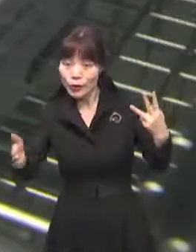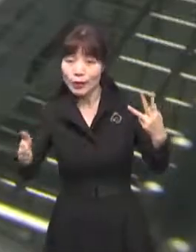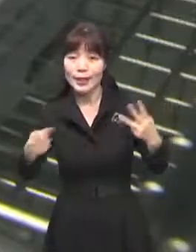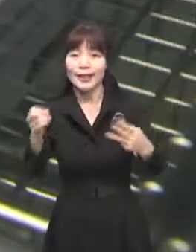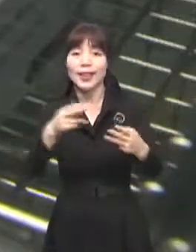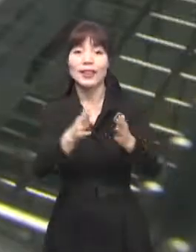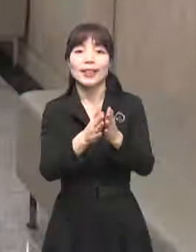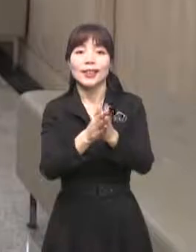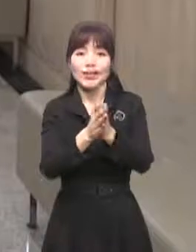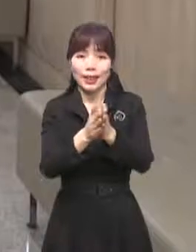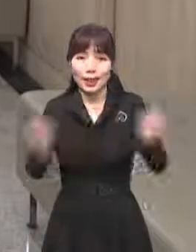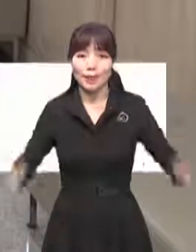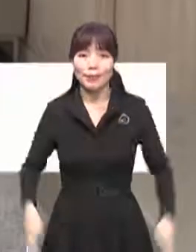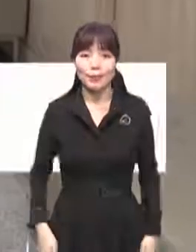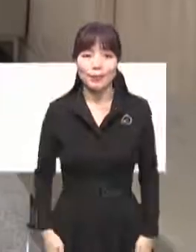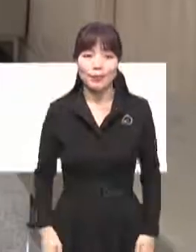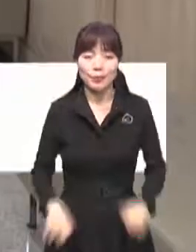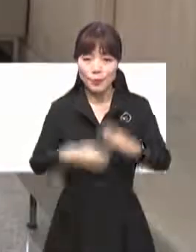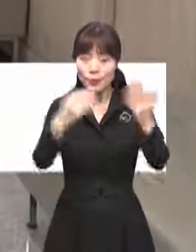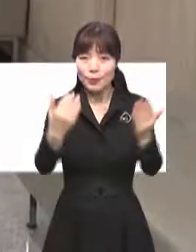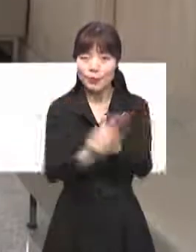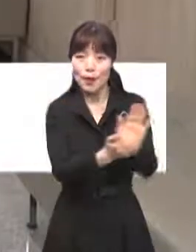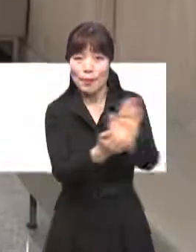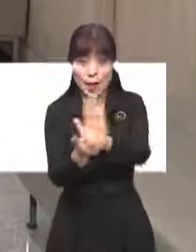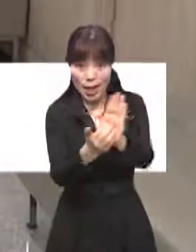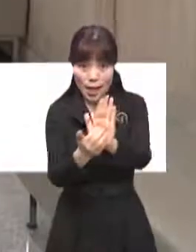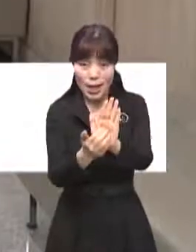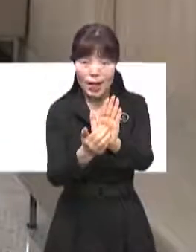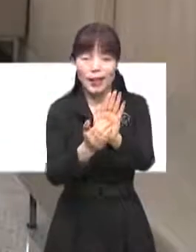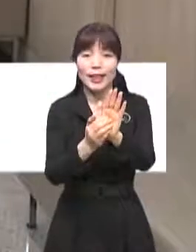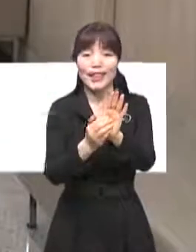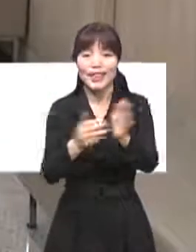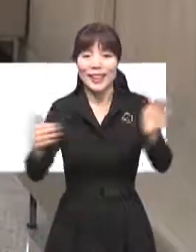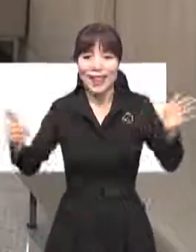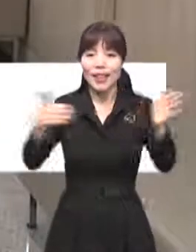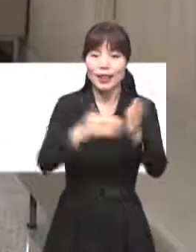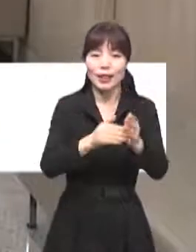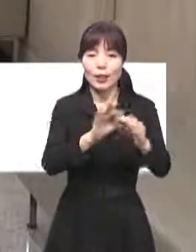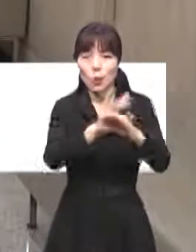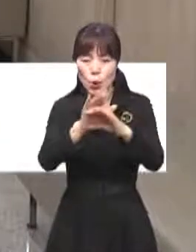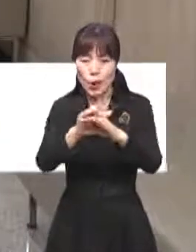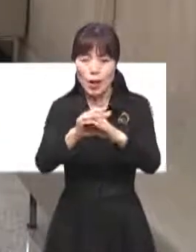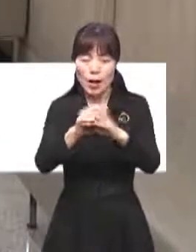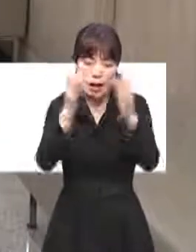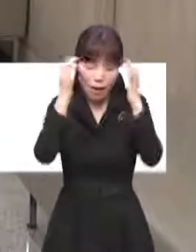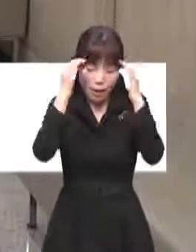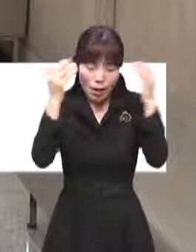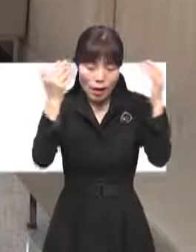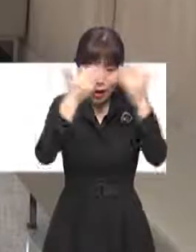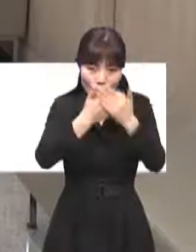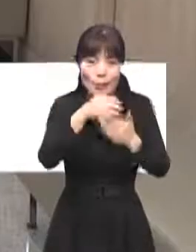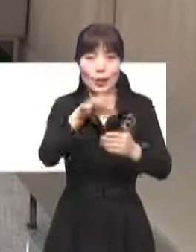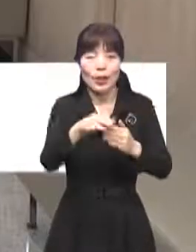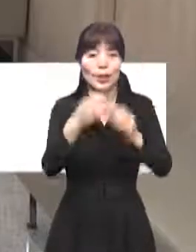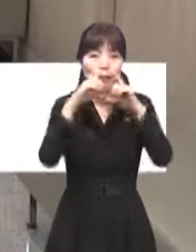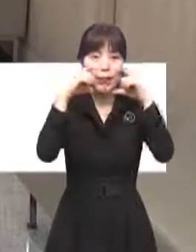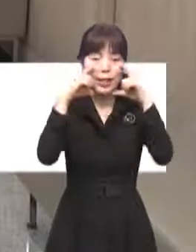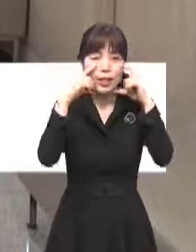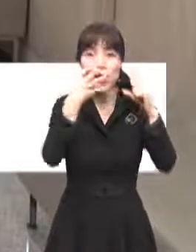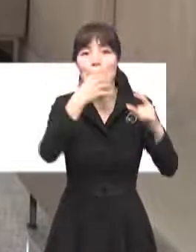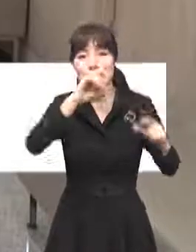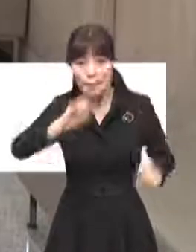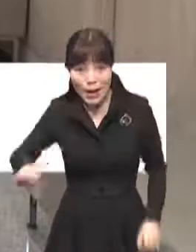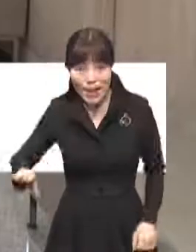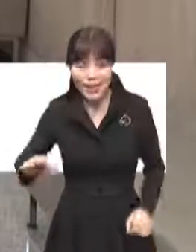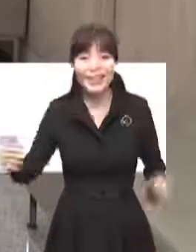재개됩니다. 집단 면역이 이루어지는 그날까지 우리 코로나의 터널에서 벗어나서 마스크를 벗는 그날까지